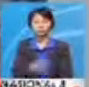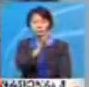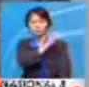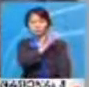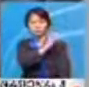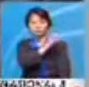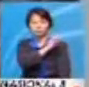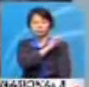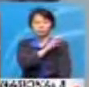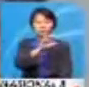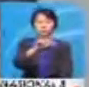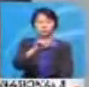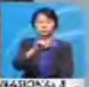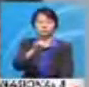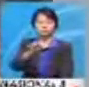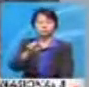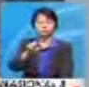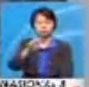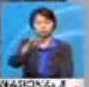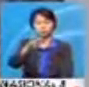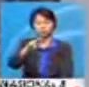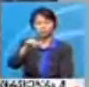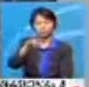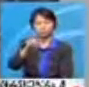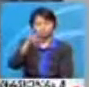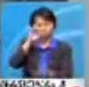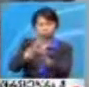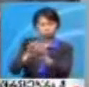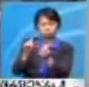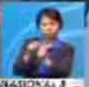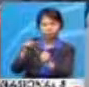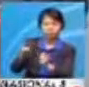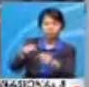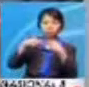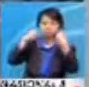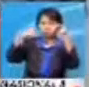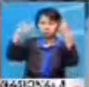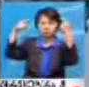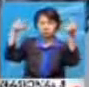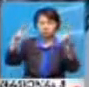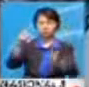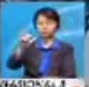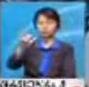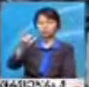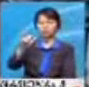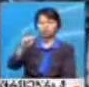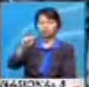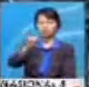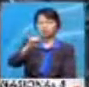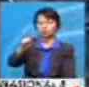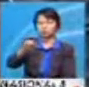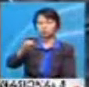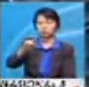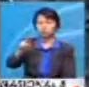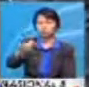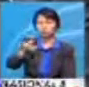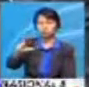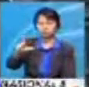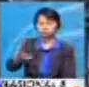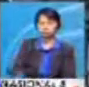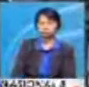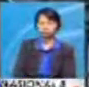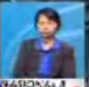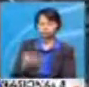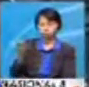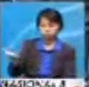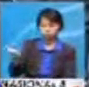Pengerusinya Tun Musa Hitam jelas bangga dengan pencapaian Azizul. Rekod mereka selama ini, mereka telah mengambil bahagian